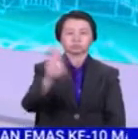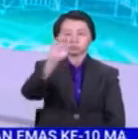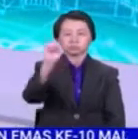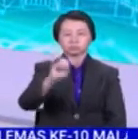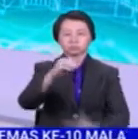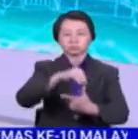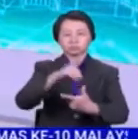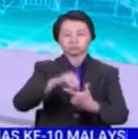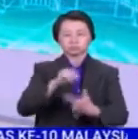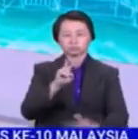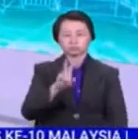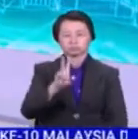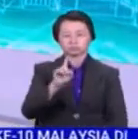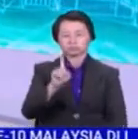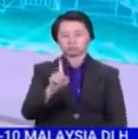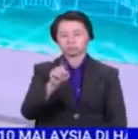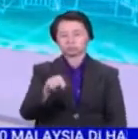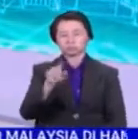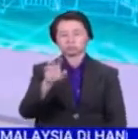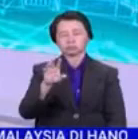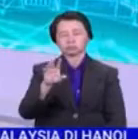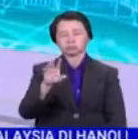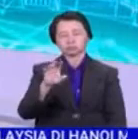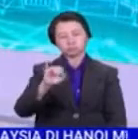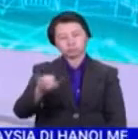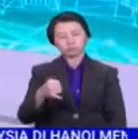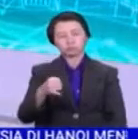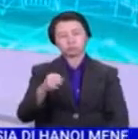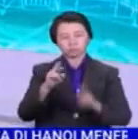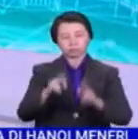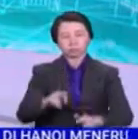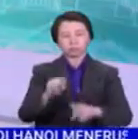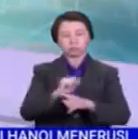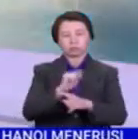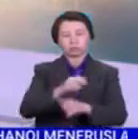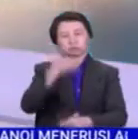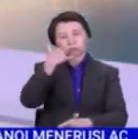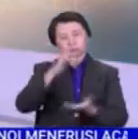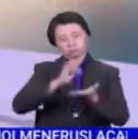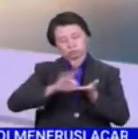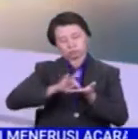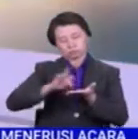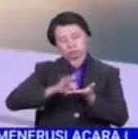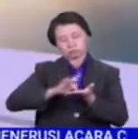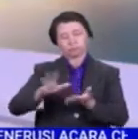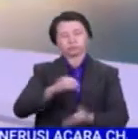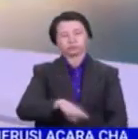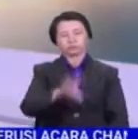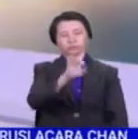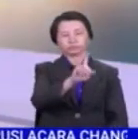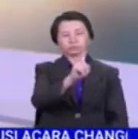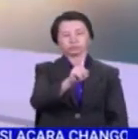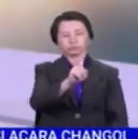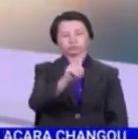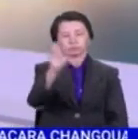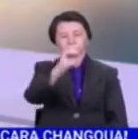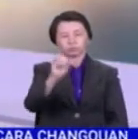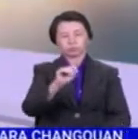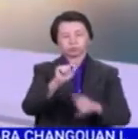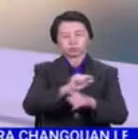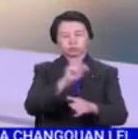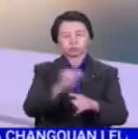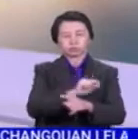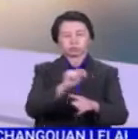89.4% atau 21.9 juta penduduk Malaysia merupakan pengguna telefon pintar, sementara 81%